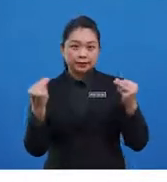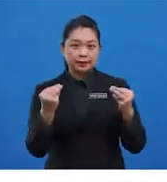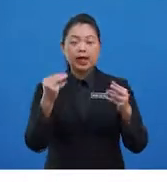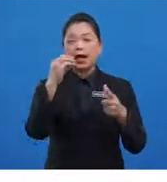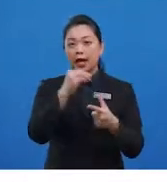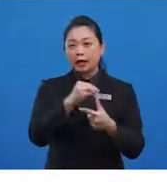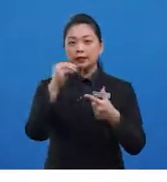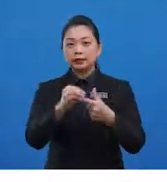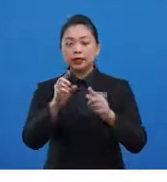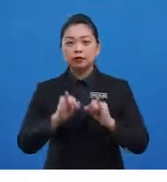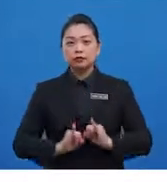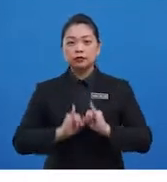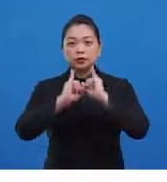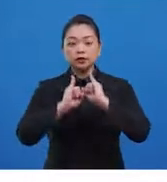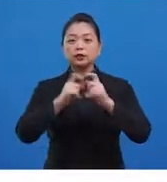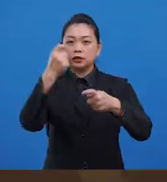atau istiadat tertentu.